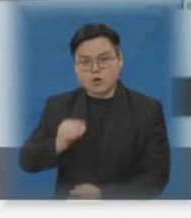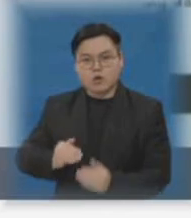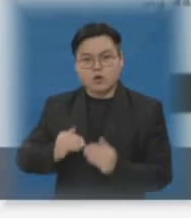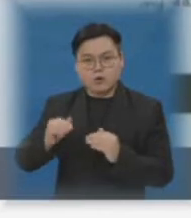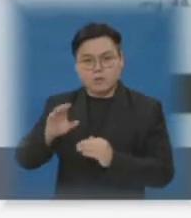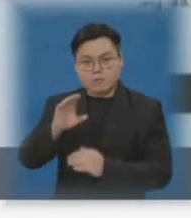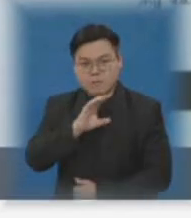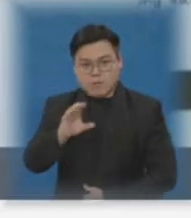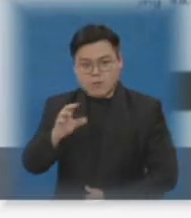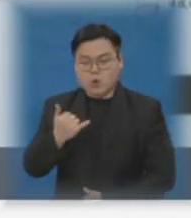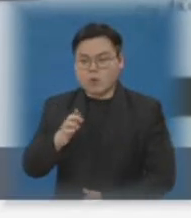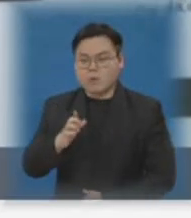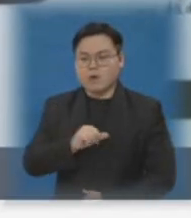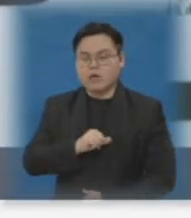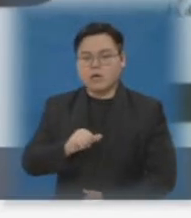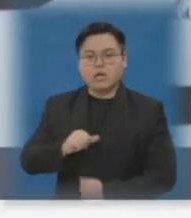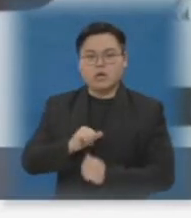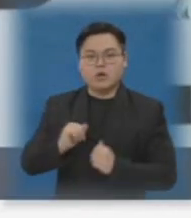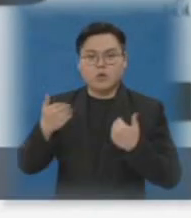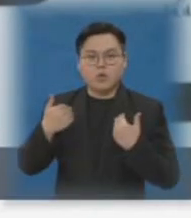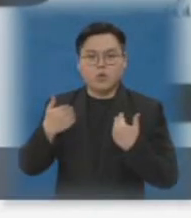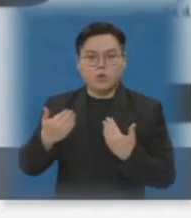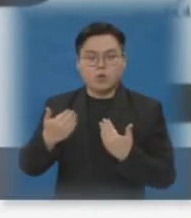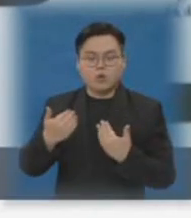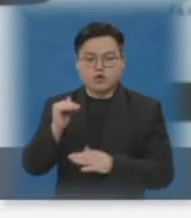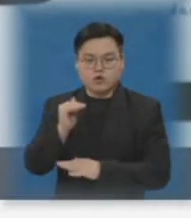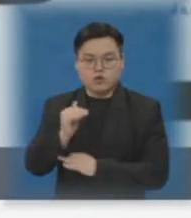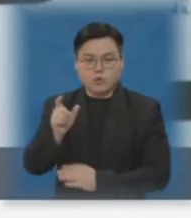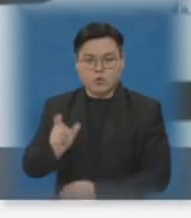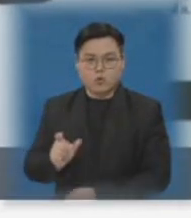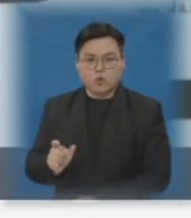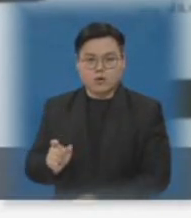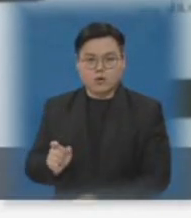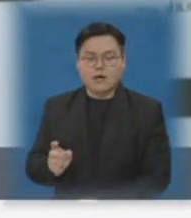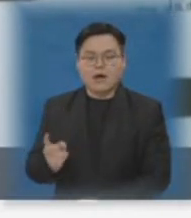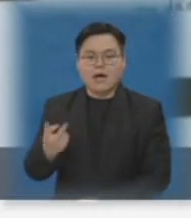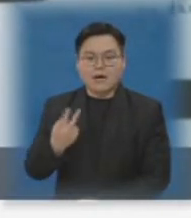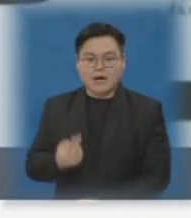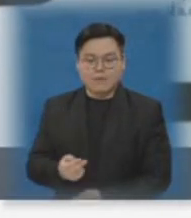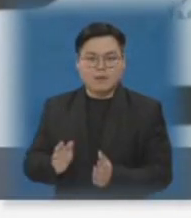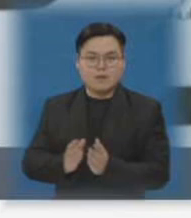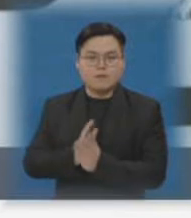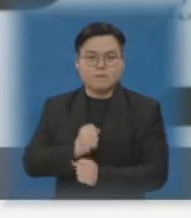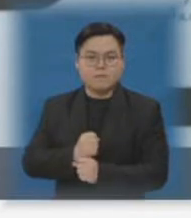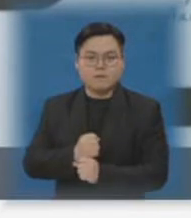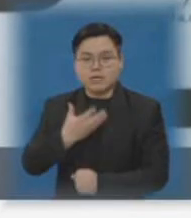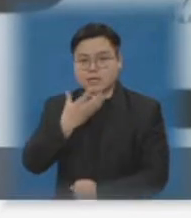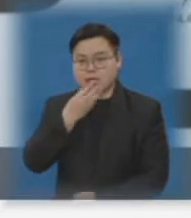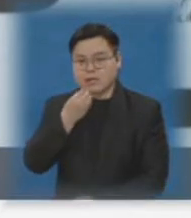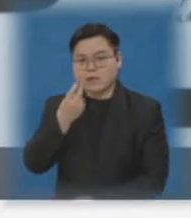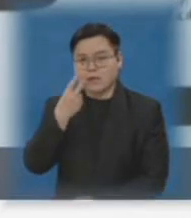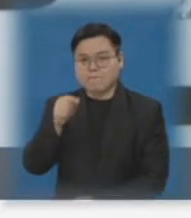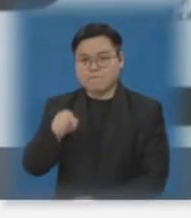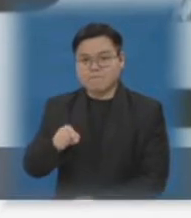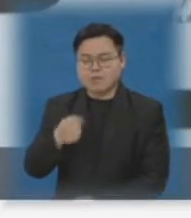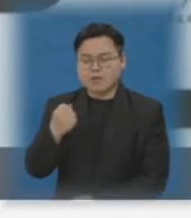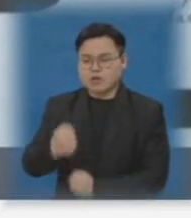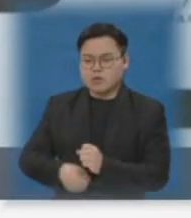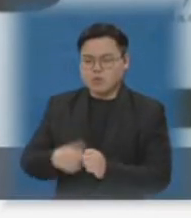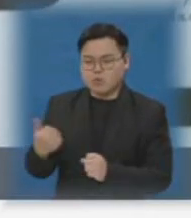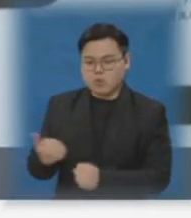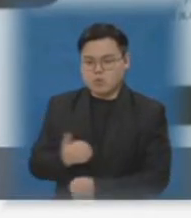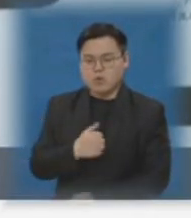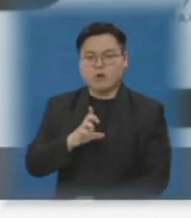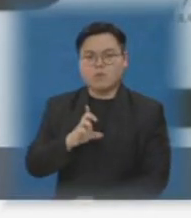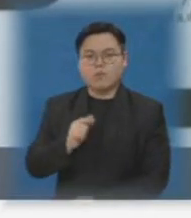одоо иргэдийн хурлын төлөөлөгч Ганг Мөрөн нар хамтраад одоо ийм сайхан арга хэмжээ зохион байгуулж байна. Тэгээд жил бүр Баянголт үүрэг бол гэр